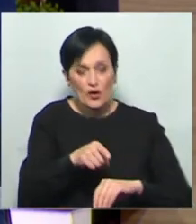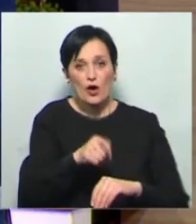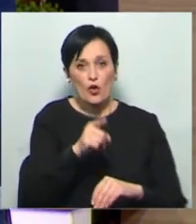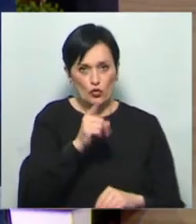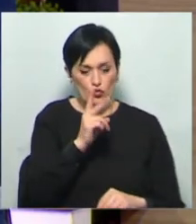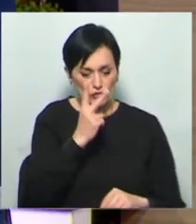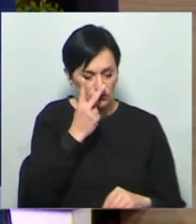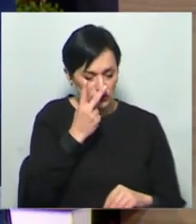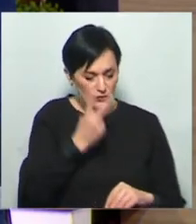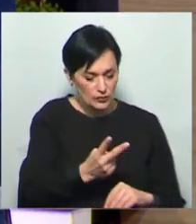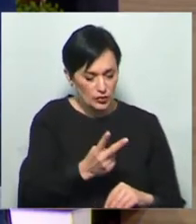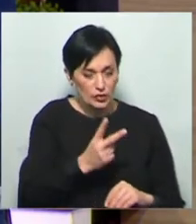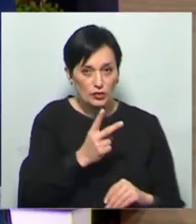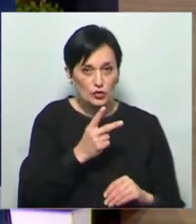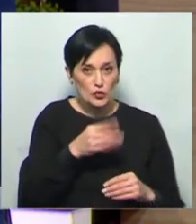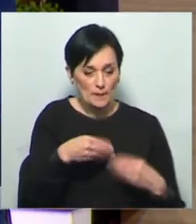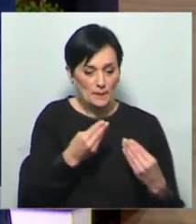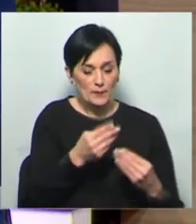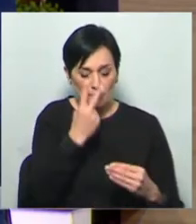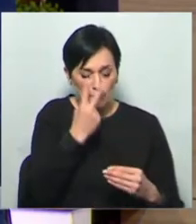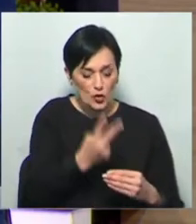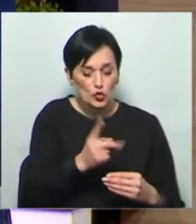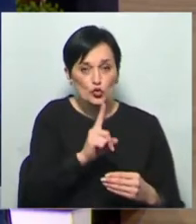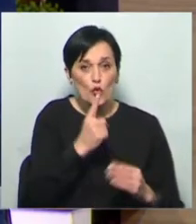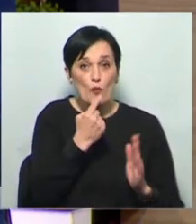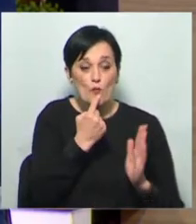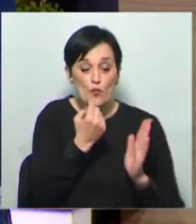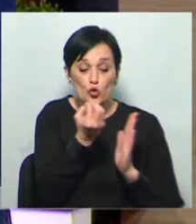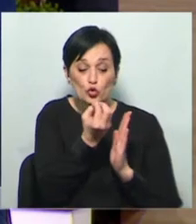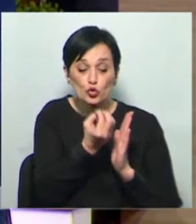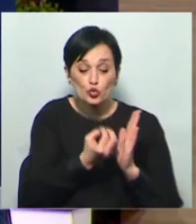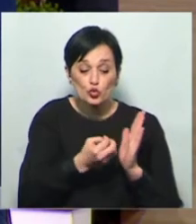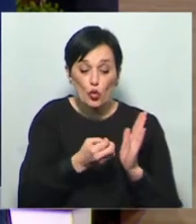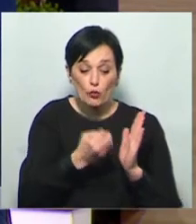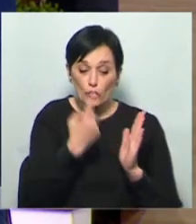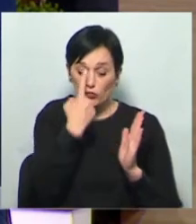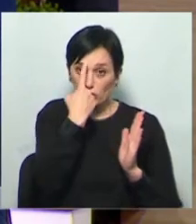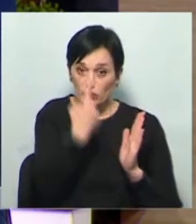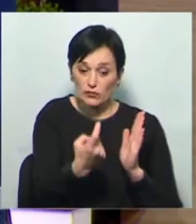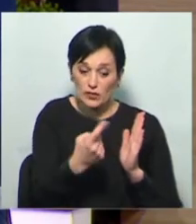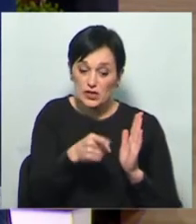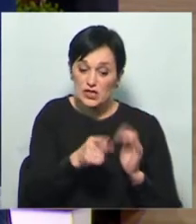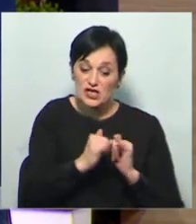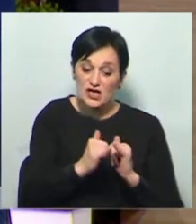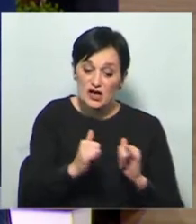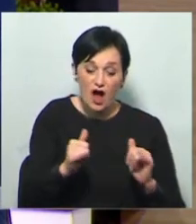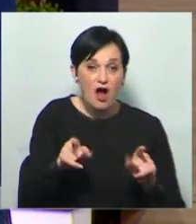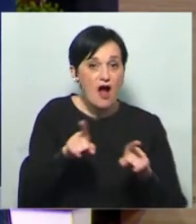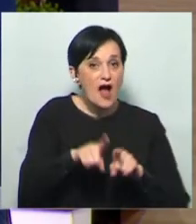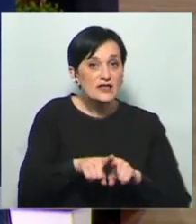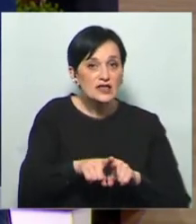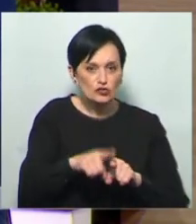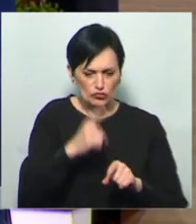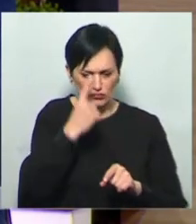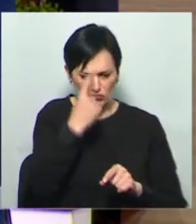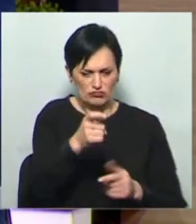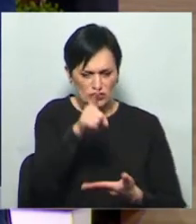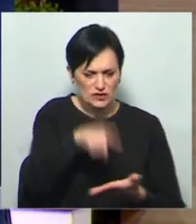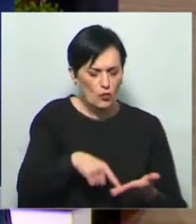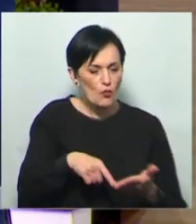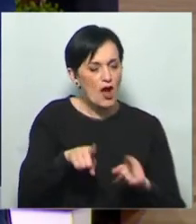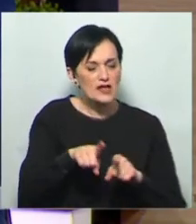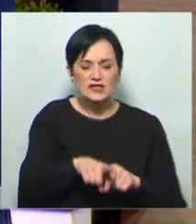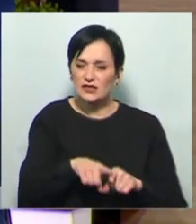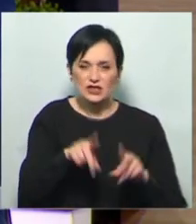მისცემს, რომ თრომბოზი განვითარდება თუ არა, სარწმუნო პროგნოზს ესეთი კვლევა არ არსებობს.